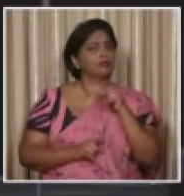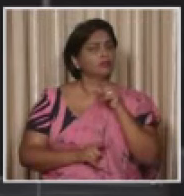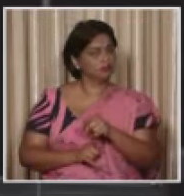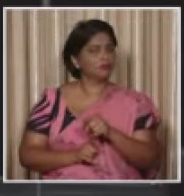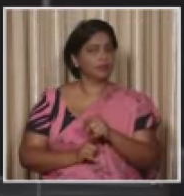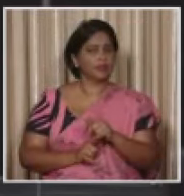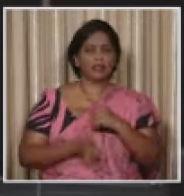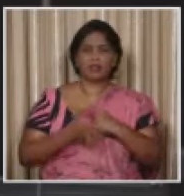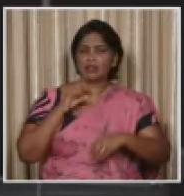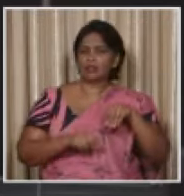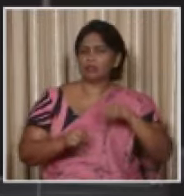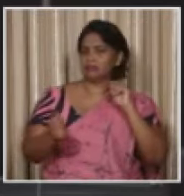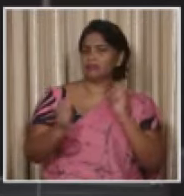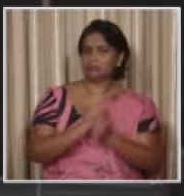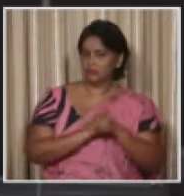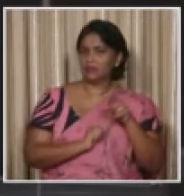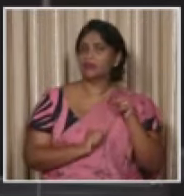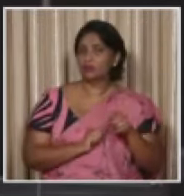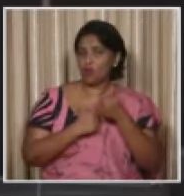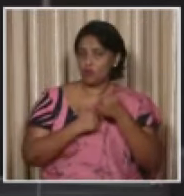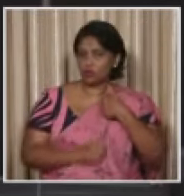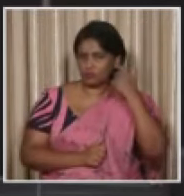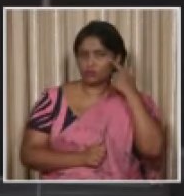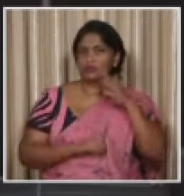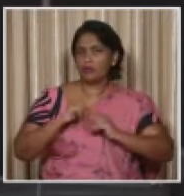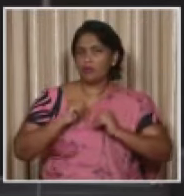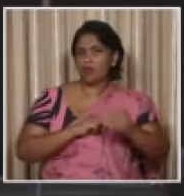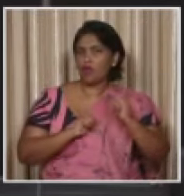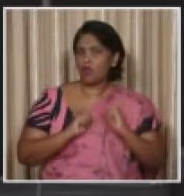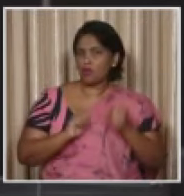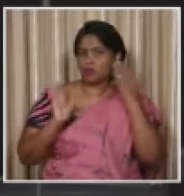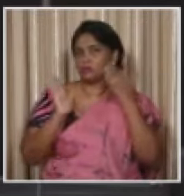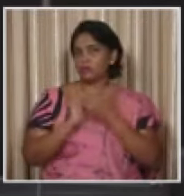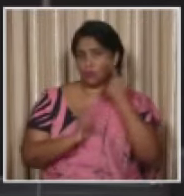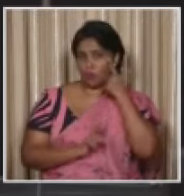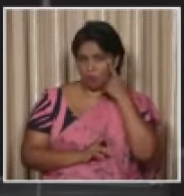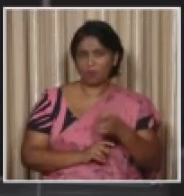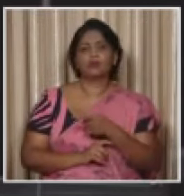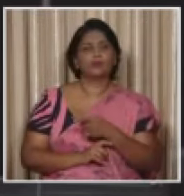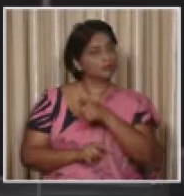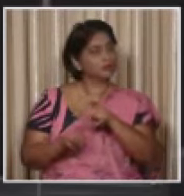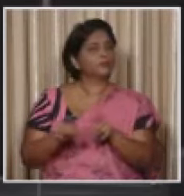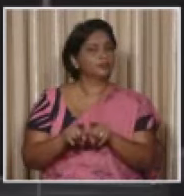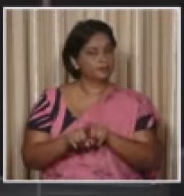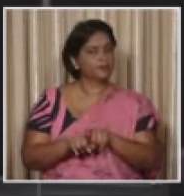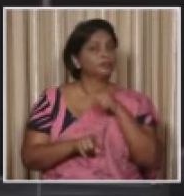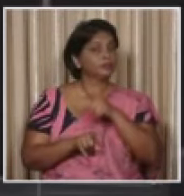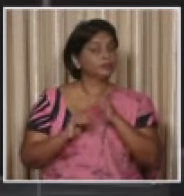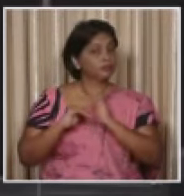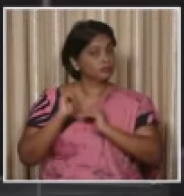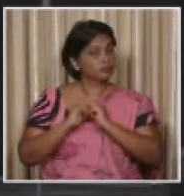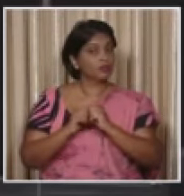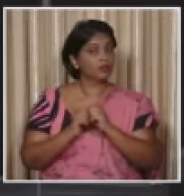මේක දේශපාලනීකරණය කරලා ඔබතුමා හොඳටම දන්නවා මේ සිදුවෙච්ච කාරණාව කොහොමද සිදු වෙලා තියෙන්නේ කියලා. ඒ හින්දා ඒක තියාගෙන